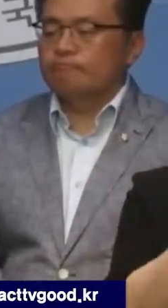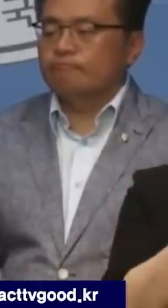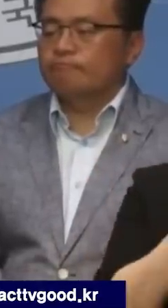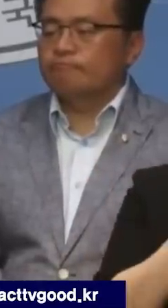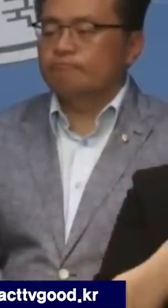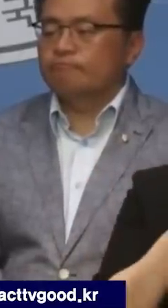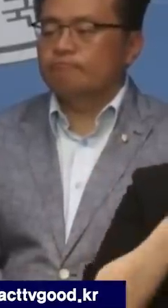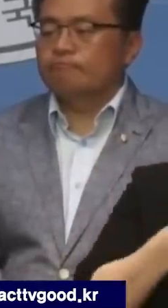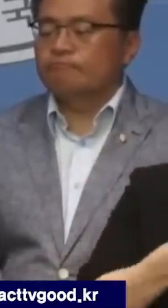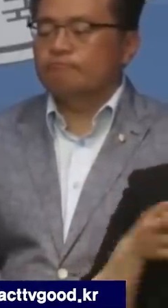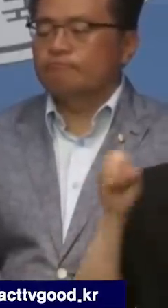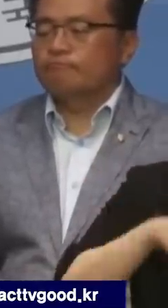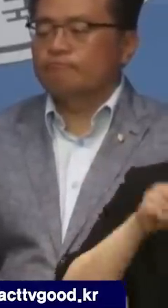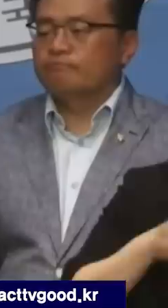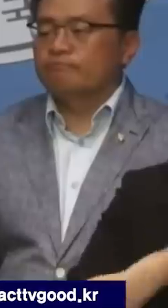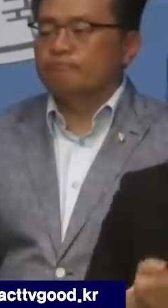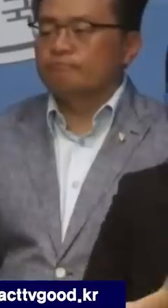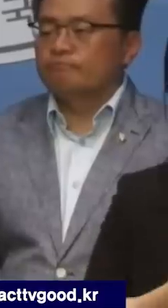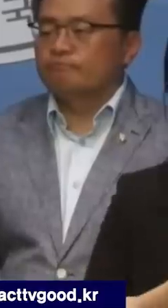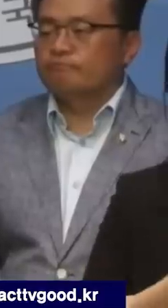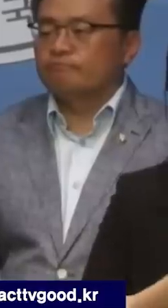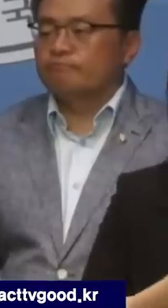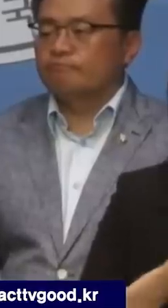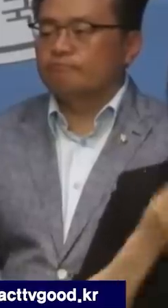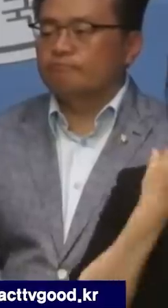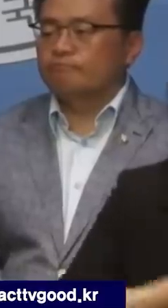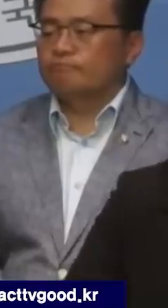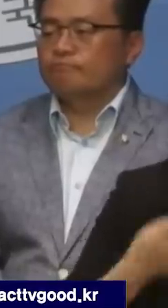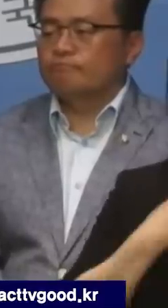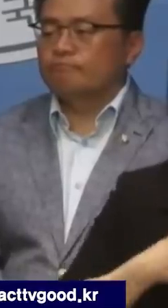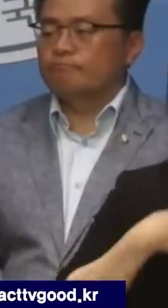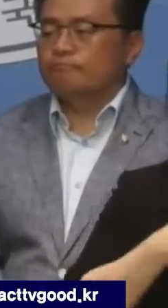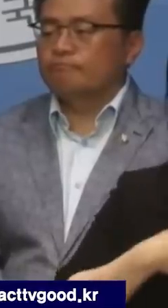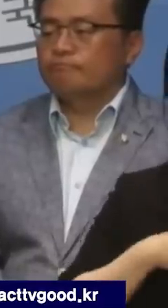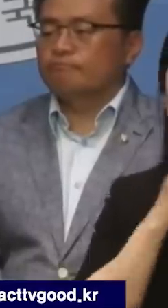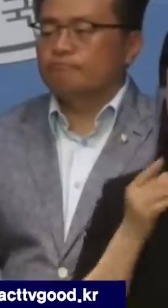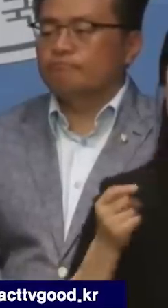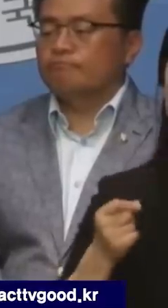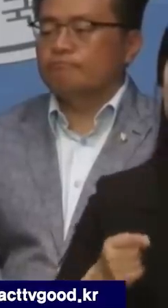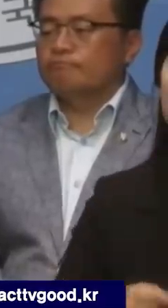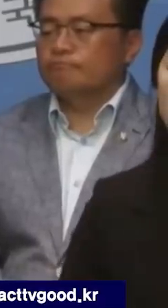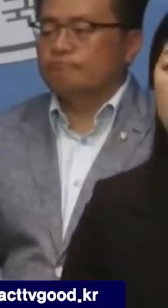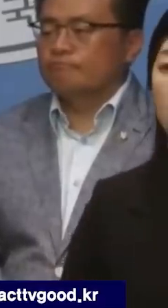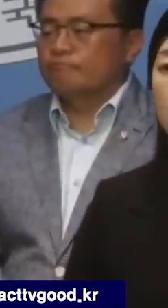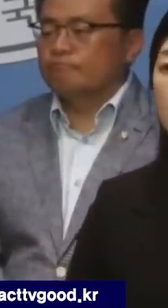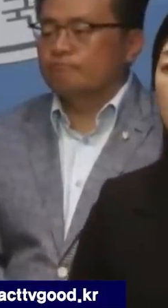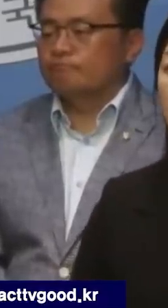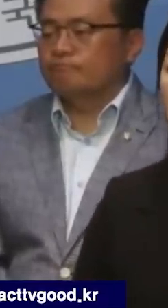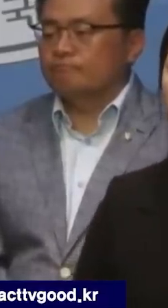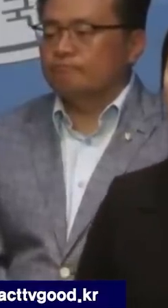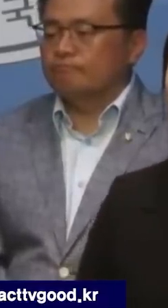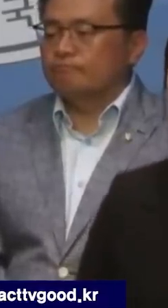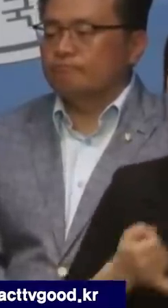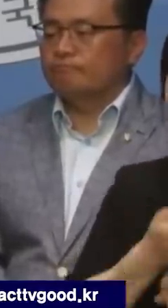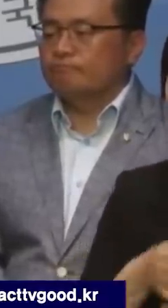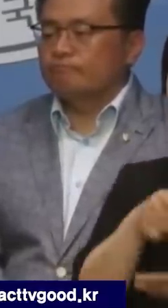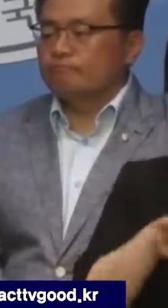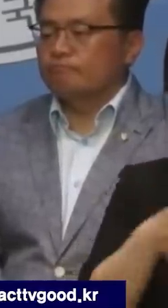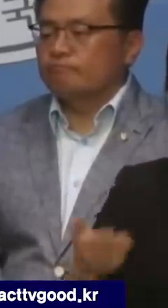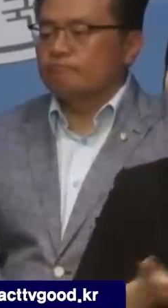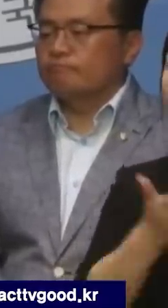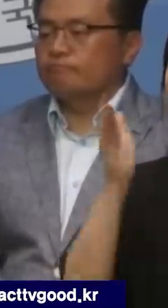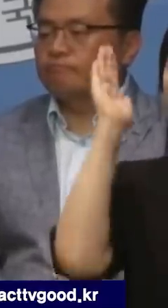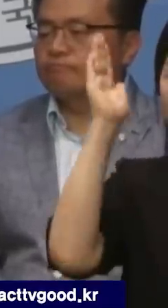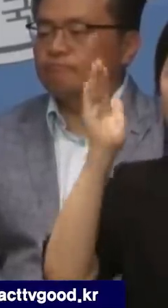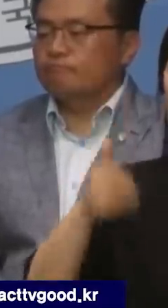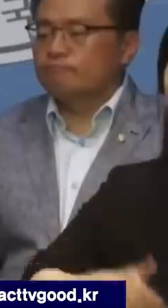않을까? 이런 걱정 당연한 거 아니겠습니까? 꼭 이거 기자님들한테 꼭 말을 해야